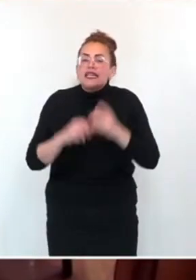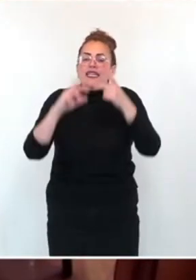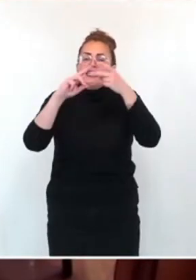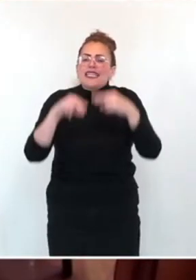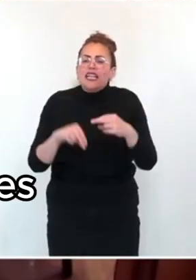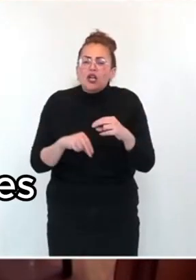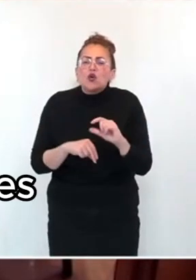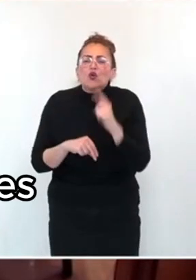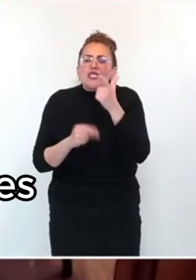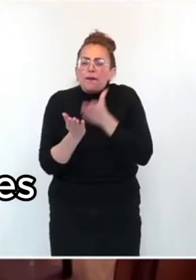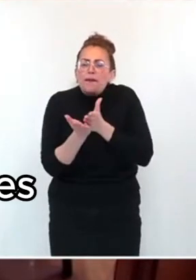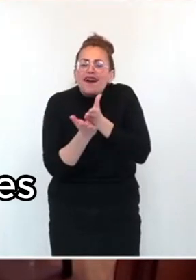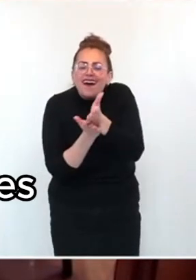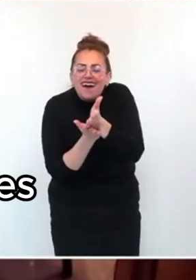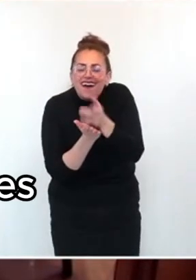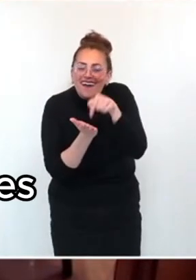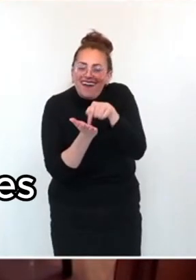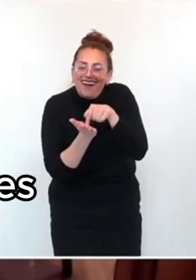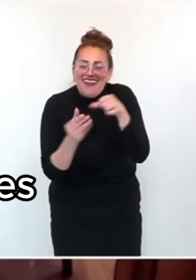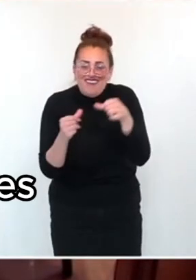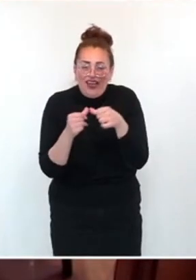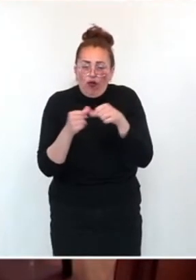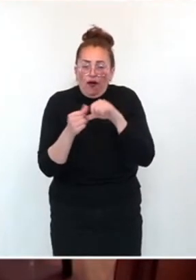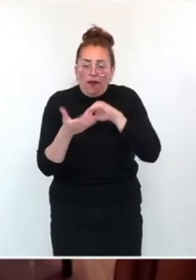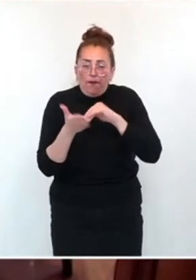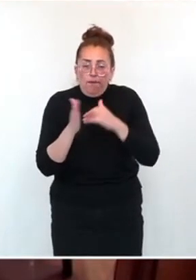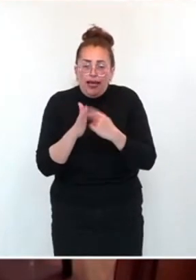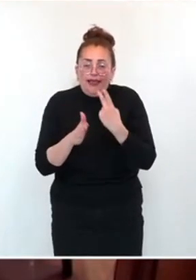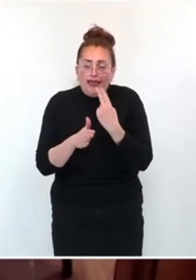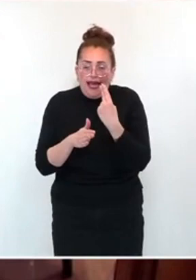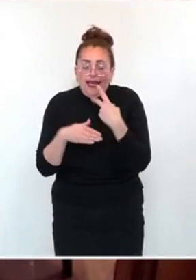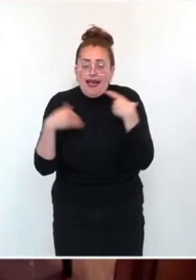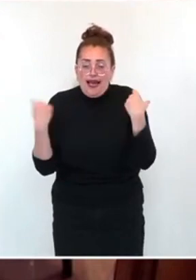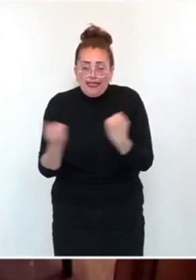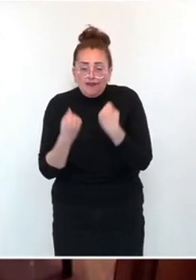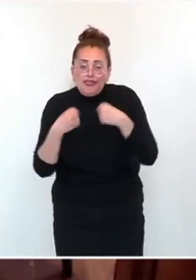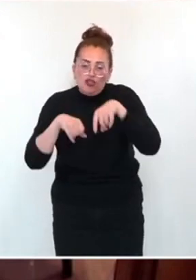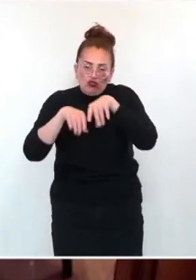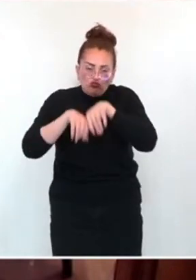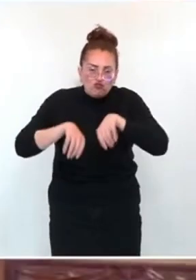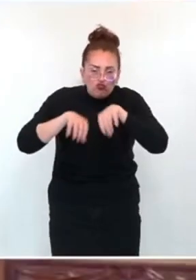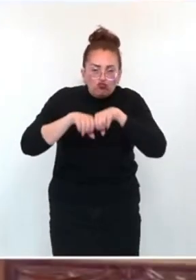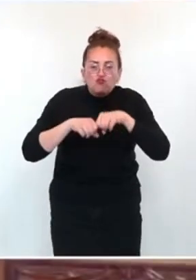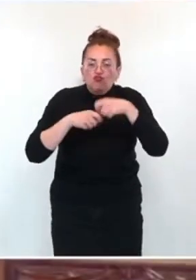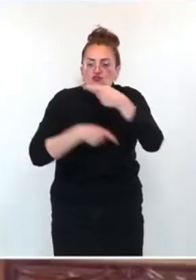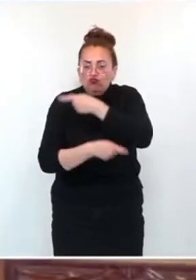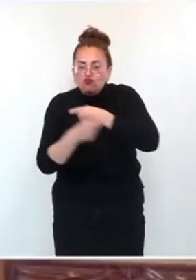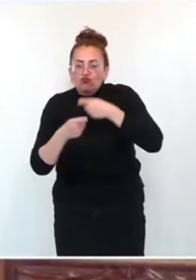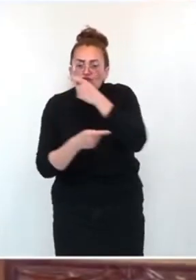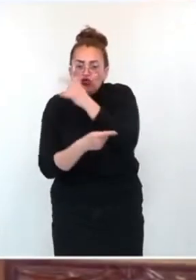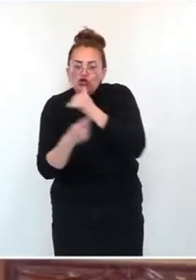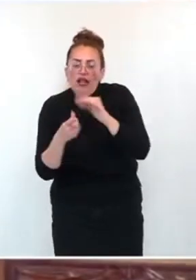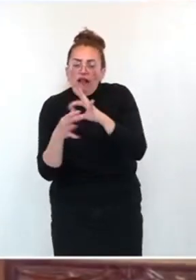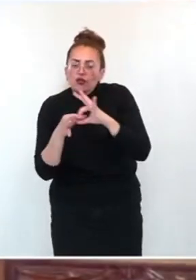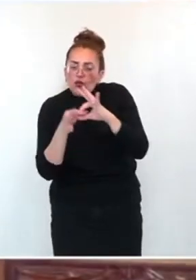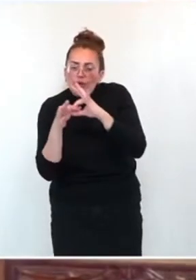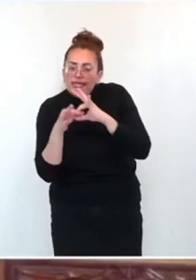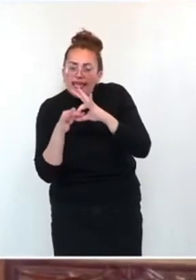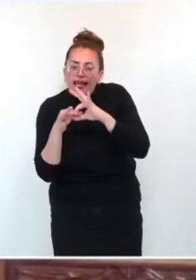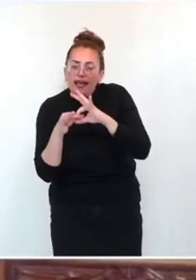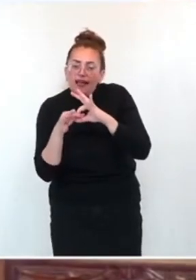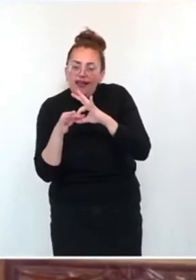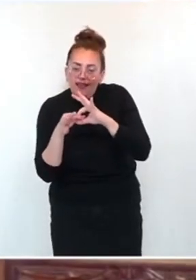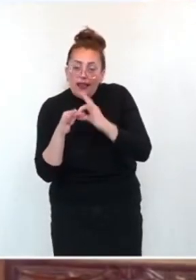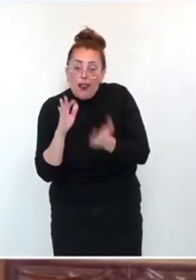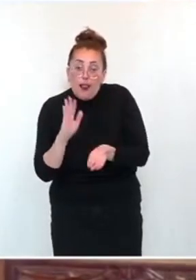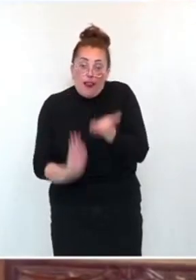avons aussi une hausse significative du nombre de mètres carrés liés à des activités productives et à l'économie sociale et solidaire, ce qui permettra aussi de rendre